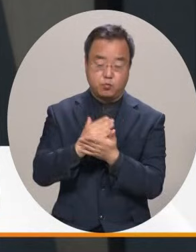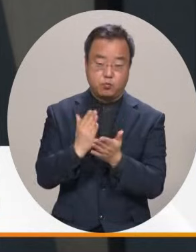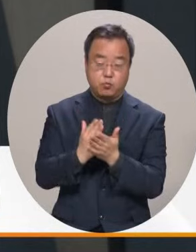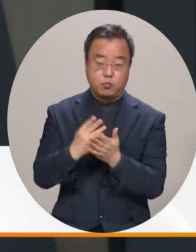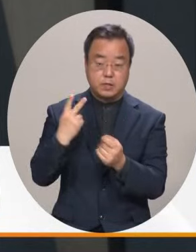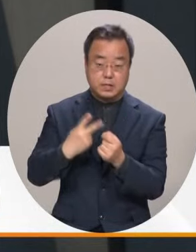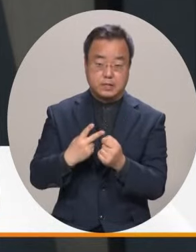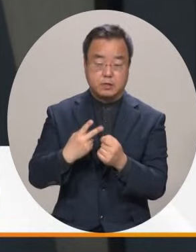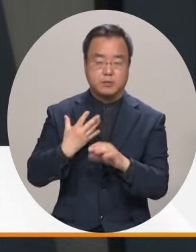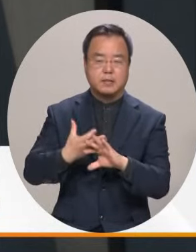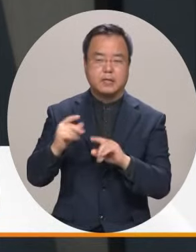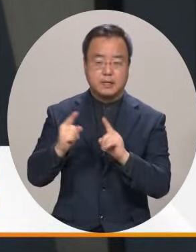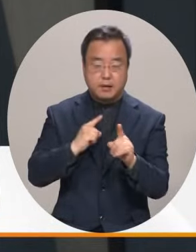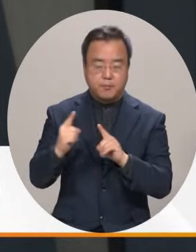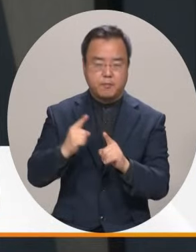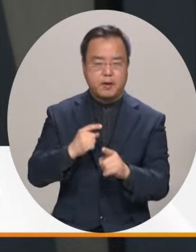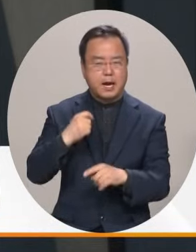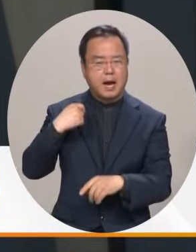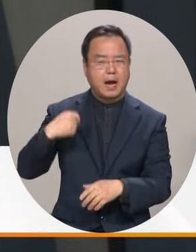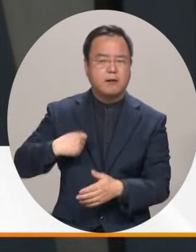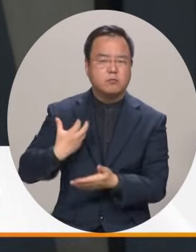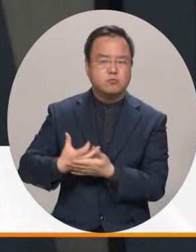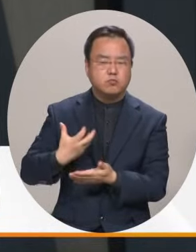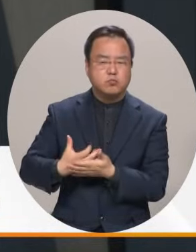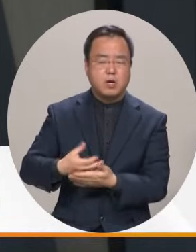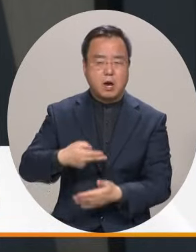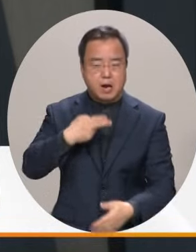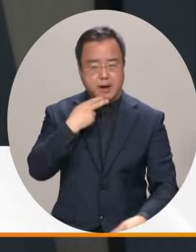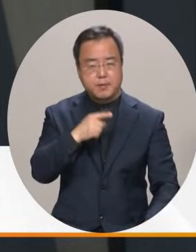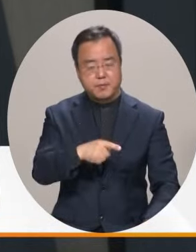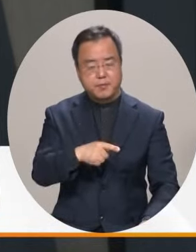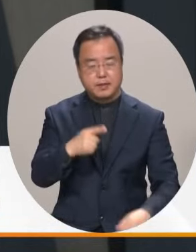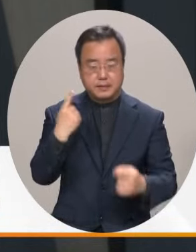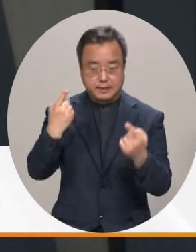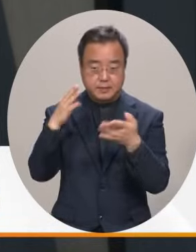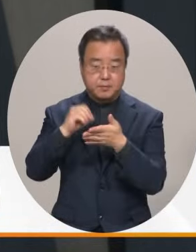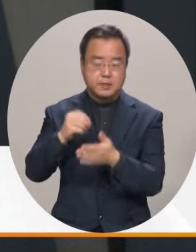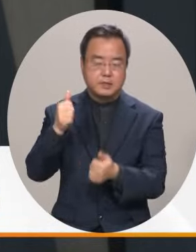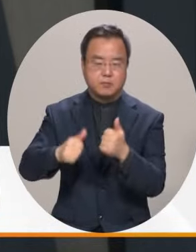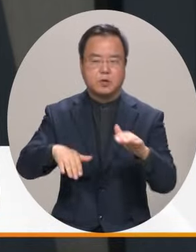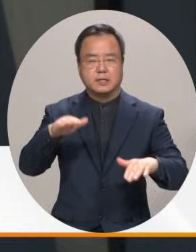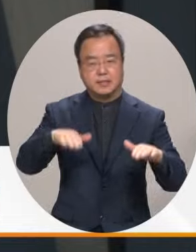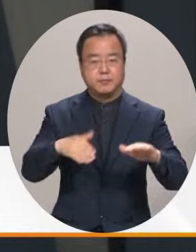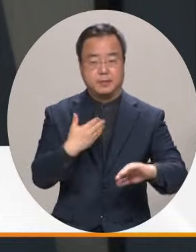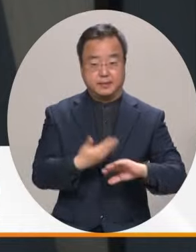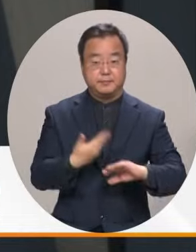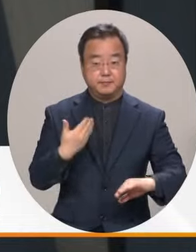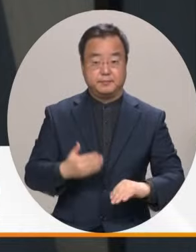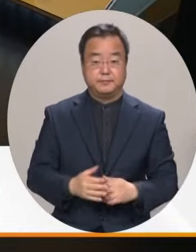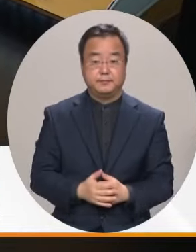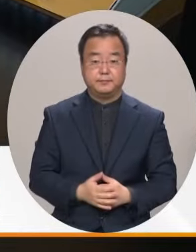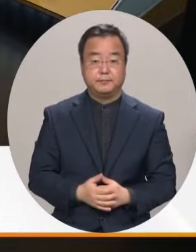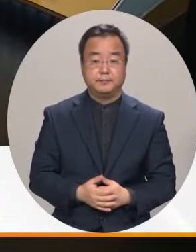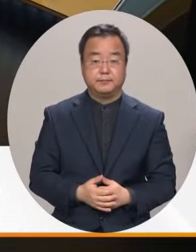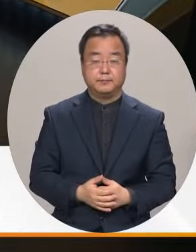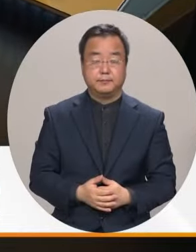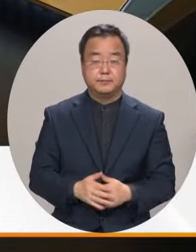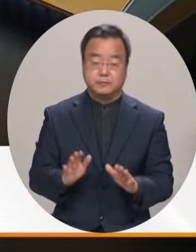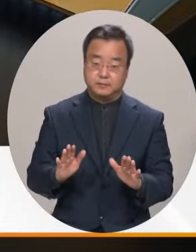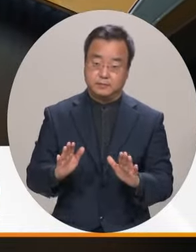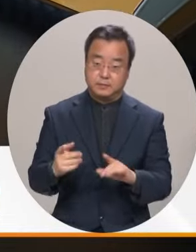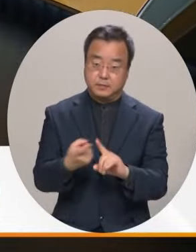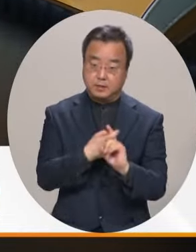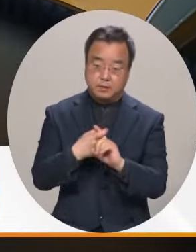한문 과목이 실시되지 않은 점은 실제 수능과는 다섯 차이가 있는 시험이었습니다네 사실이 학력 평가가